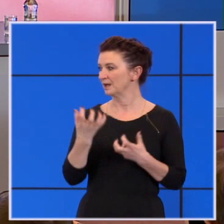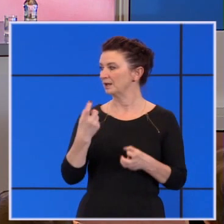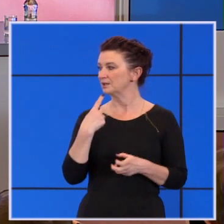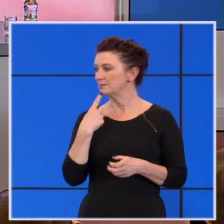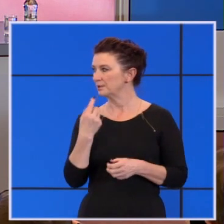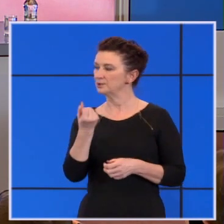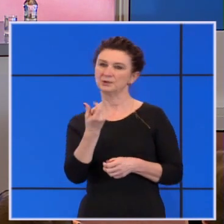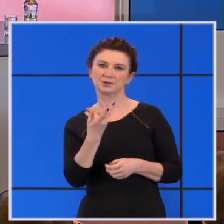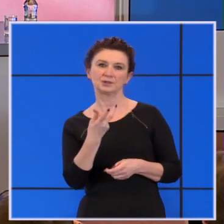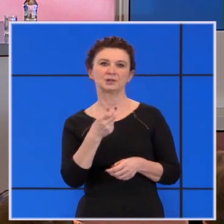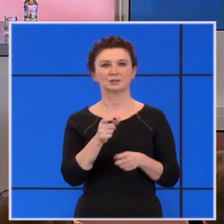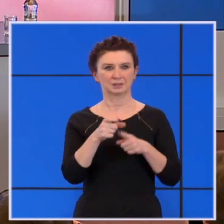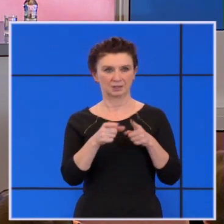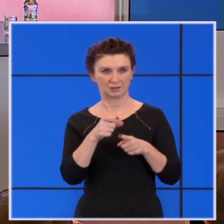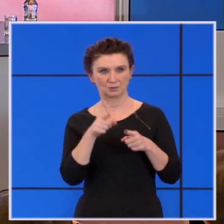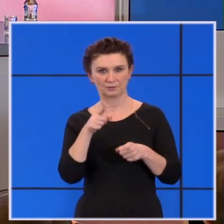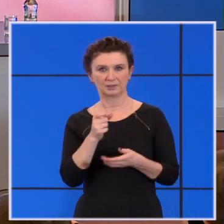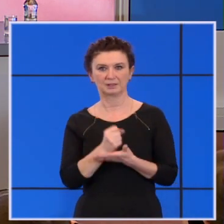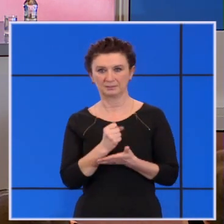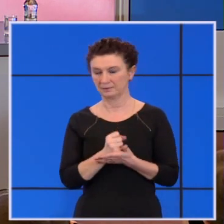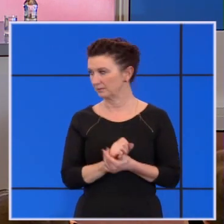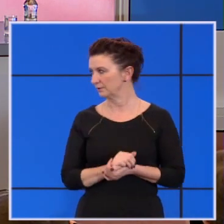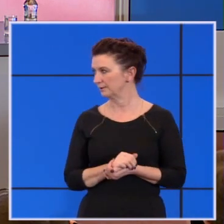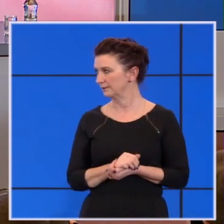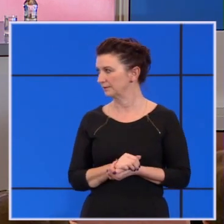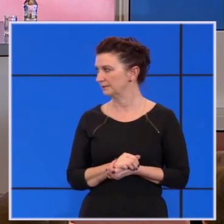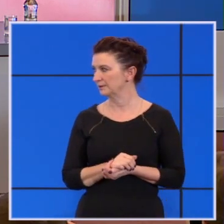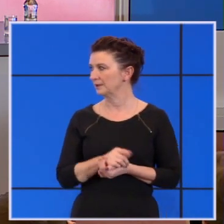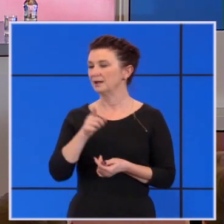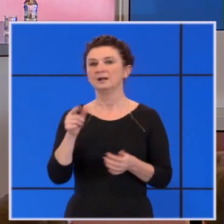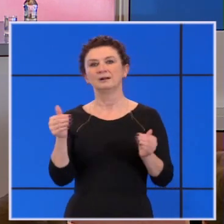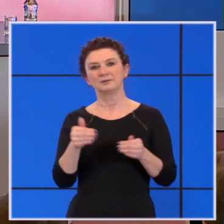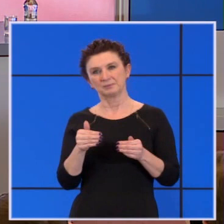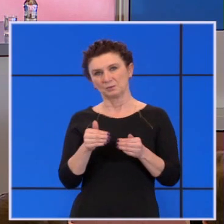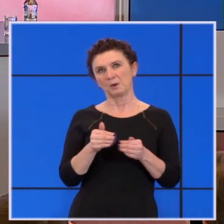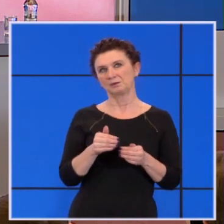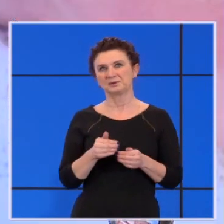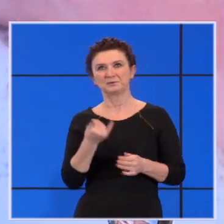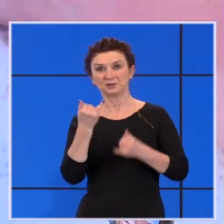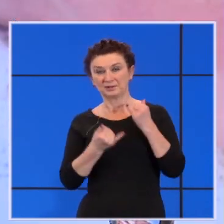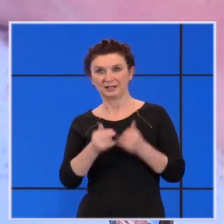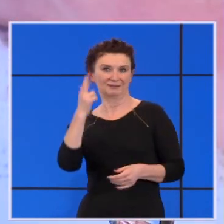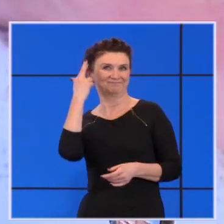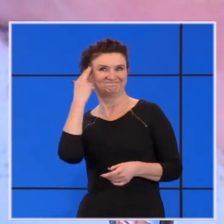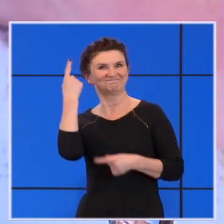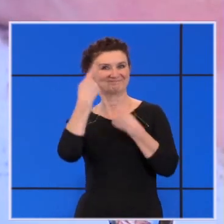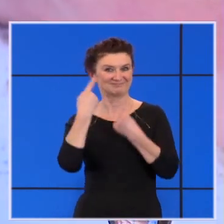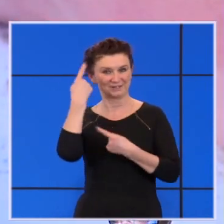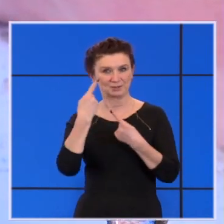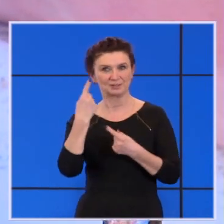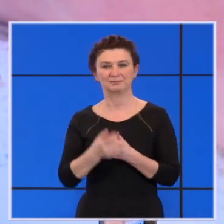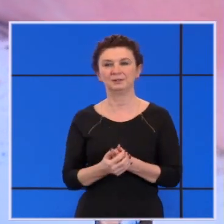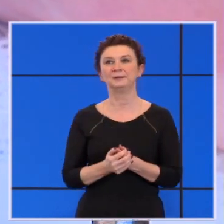sprawy, dlatego że panie redaktorze, oczywiście idąc tym torem rozumowania, moglibyśmy omawiać w ten sposób inne dziedziny medycyny. Nie wszystkie efekty